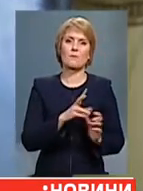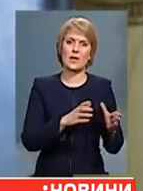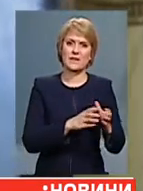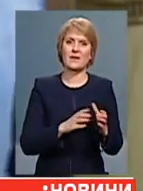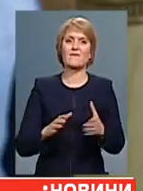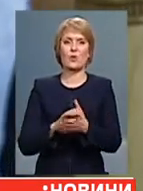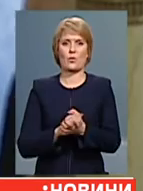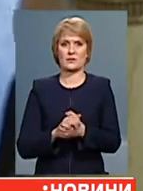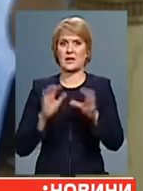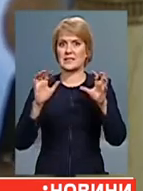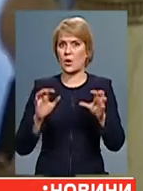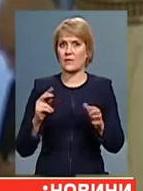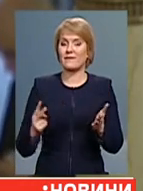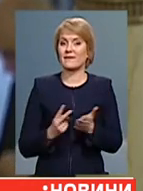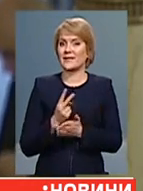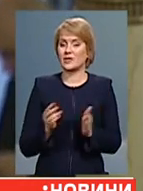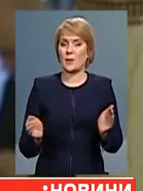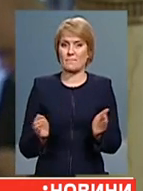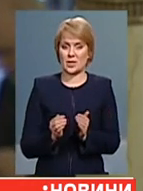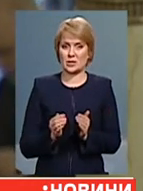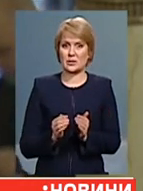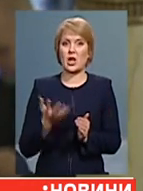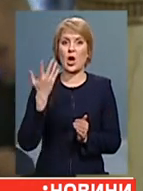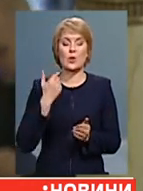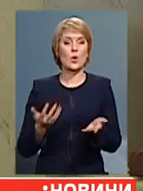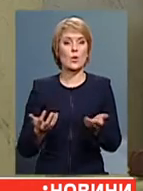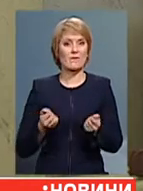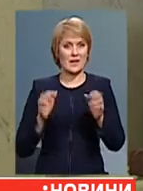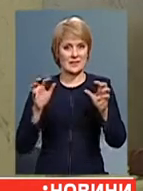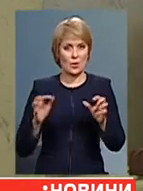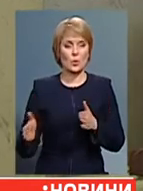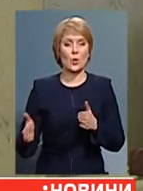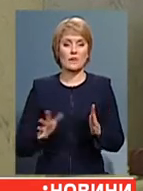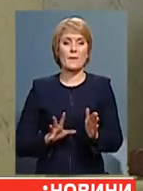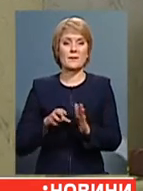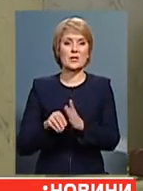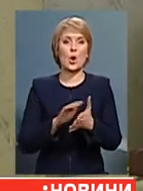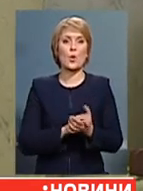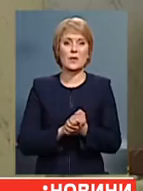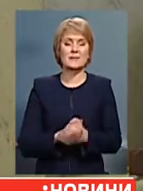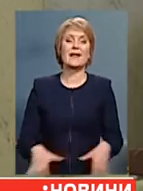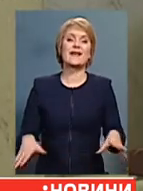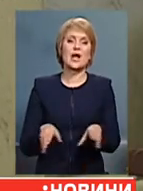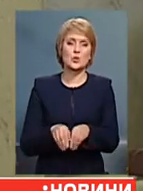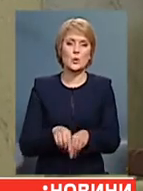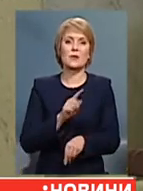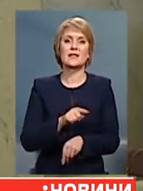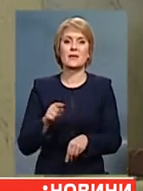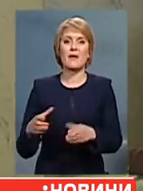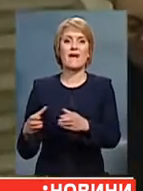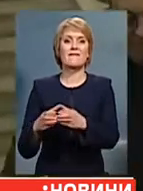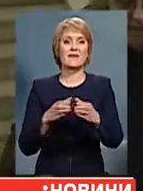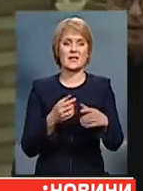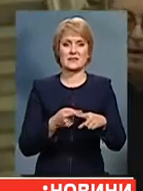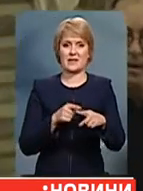вона каже, законів удвічі менше, і вже вона, коли ухвалять ці закони, готова приєднатися до коаліції разом з тими фракціями, які вже там є. Це